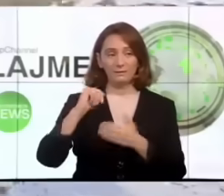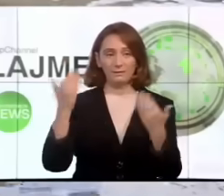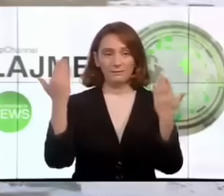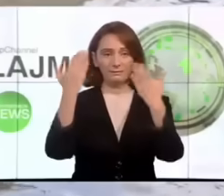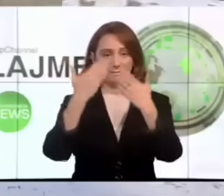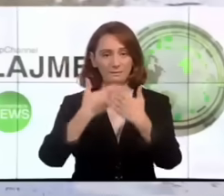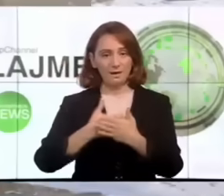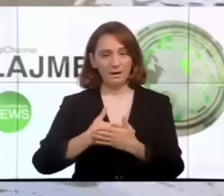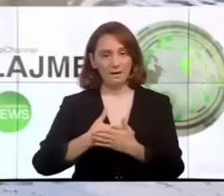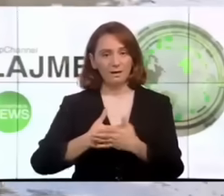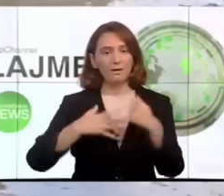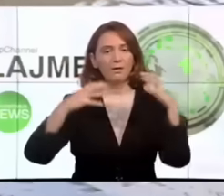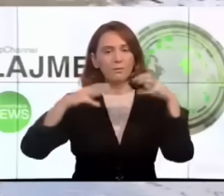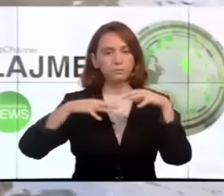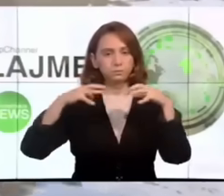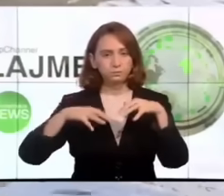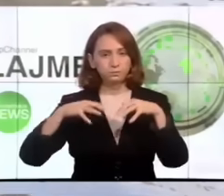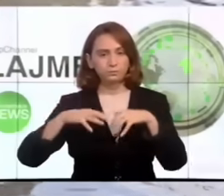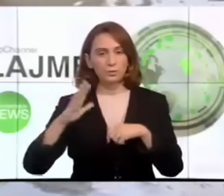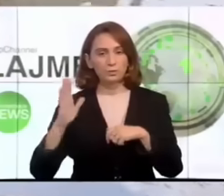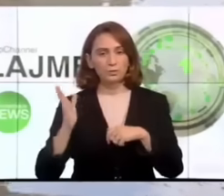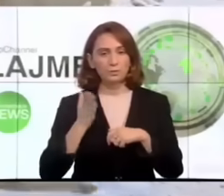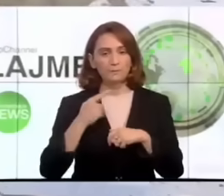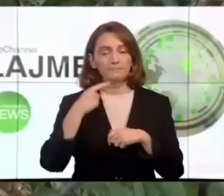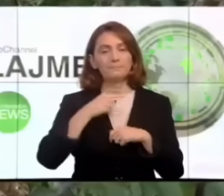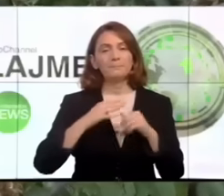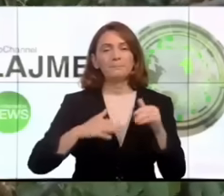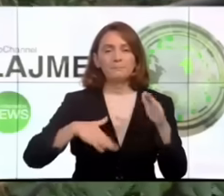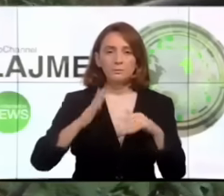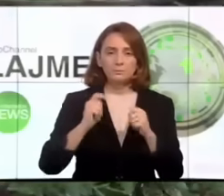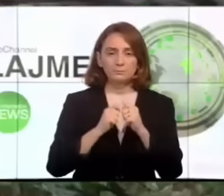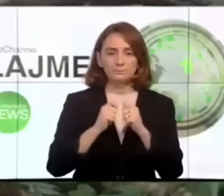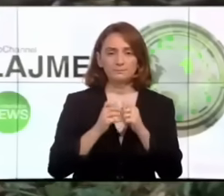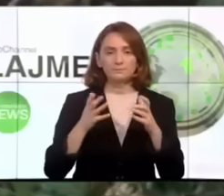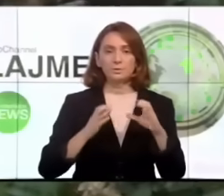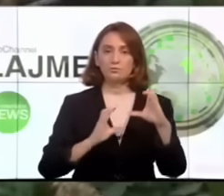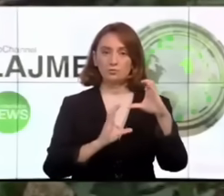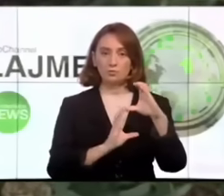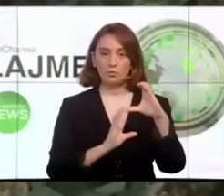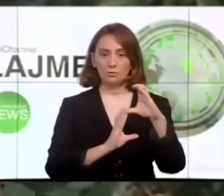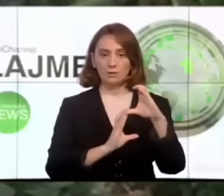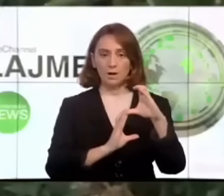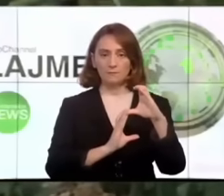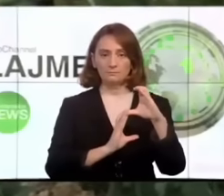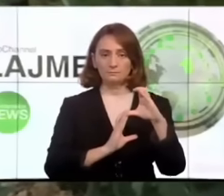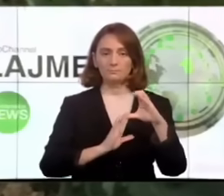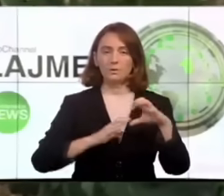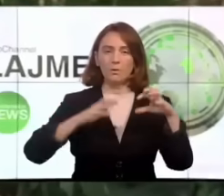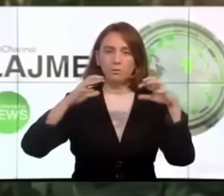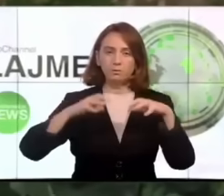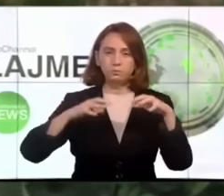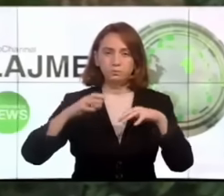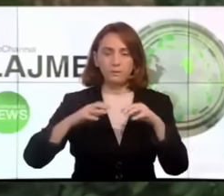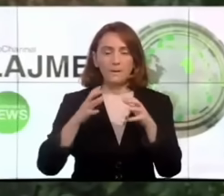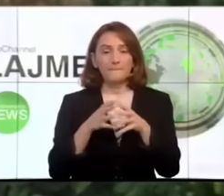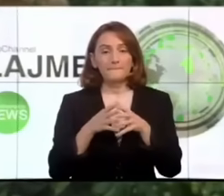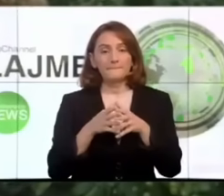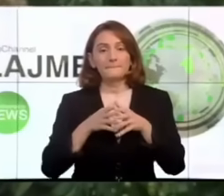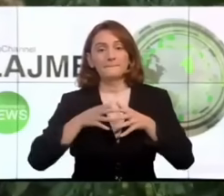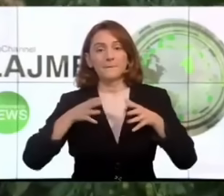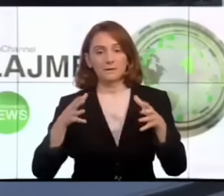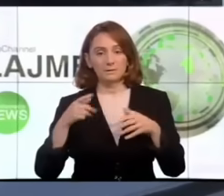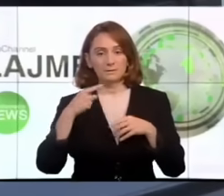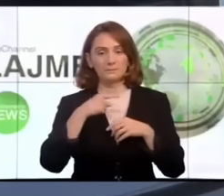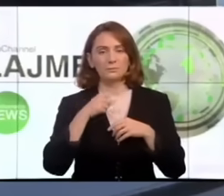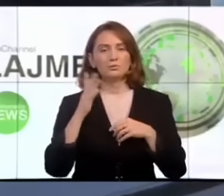këtyre kushteve të vështira atmosferike, janë evidentuar disa dëme në unazën perëndimore të qytetit ku disa pemë janë rrëzuar. Një